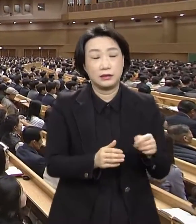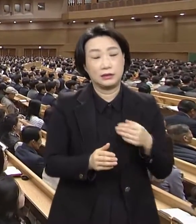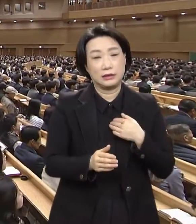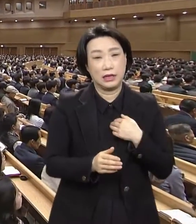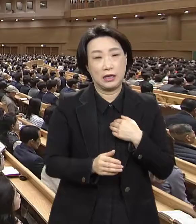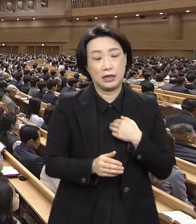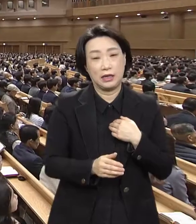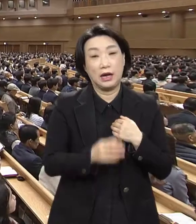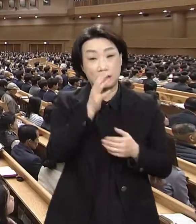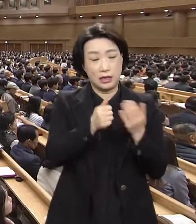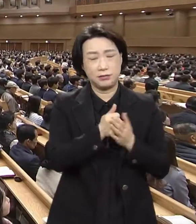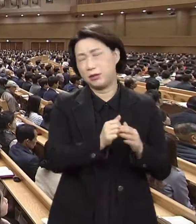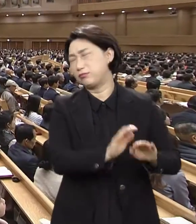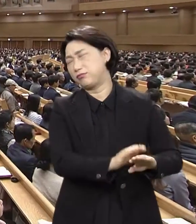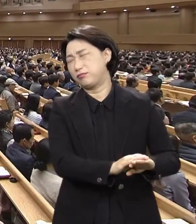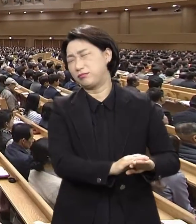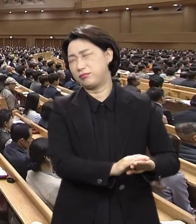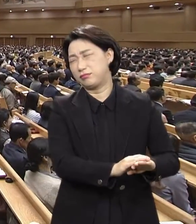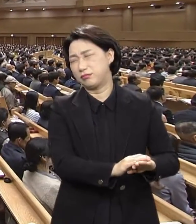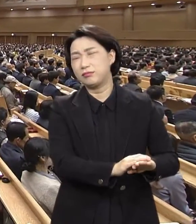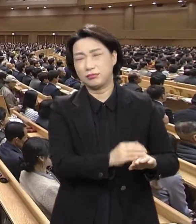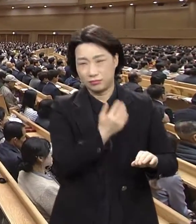내가 그냥 묵인하겠다.